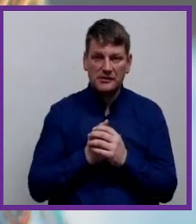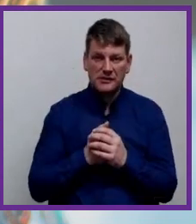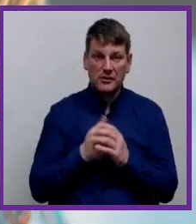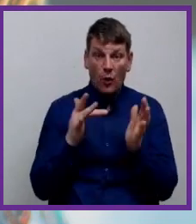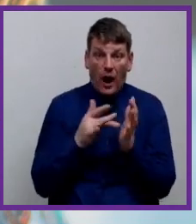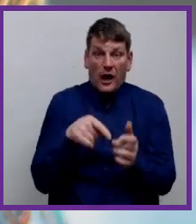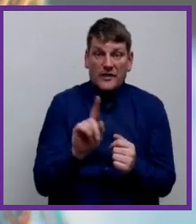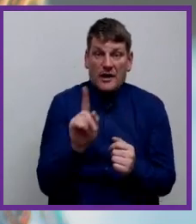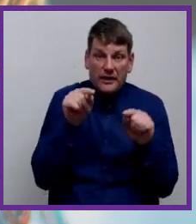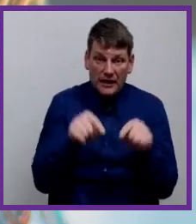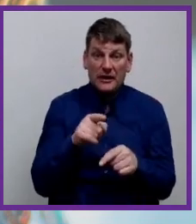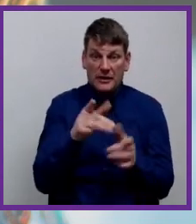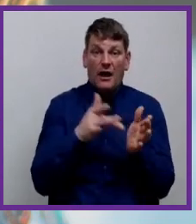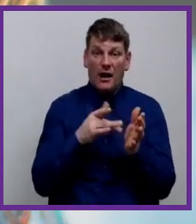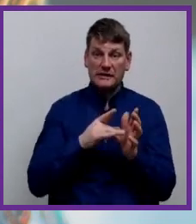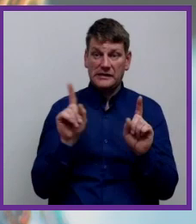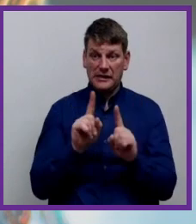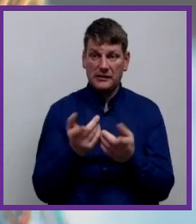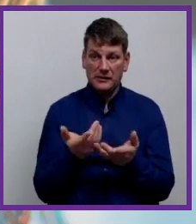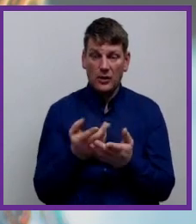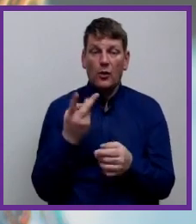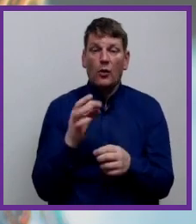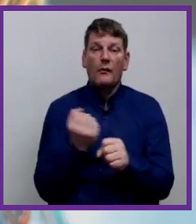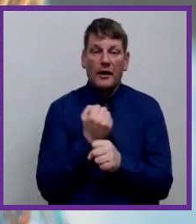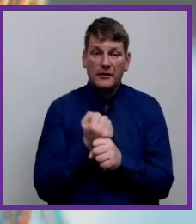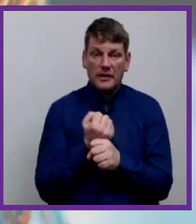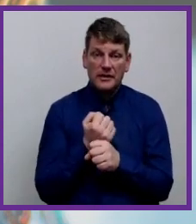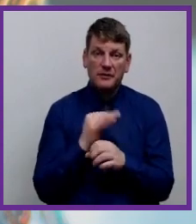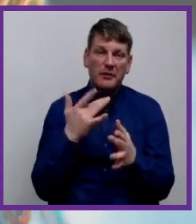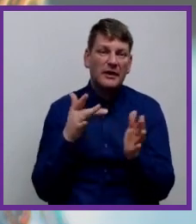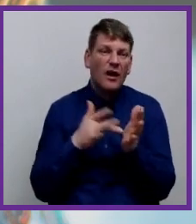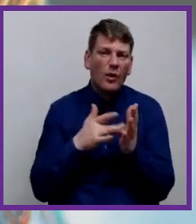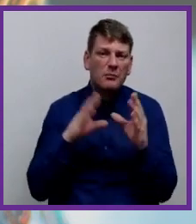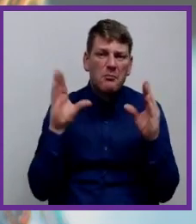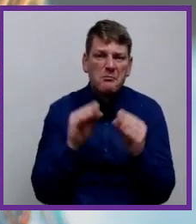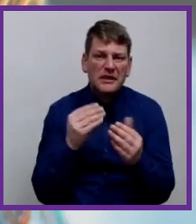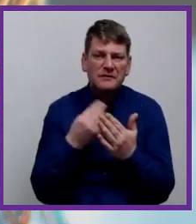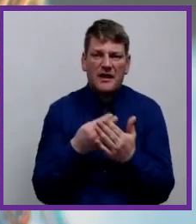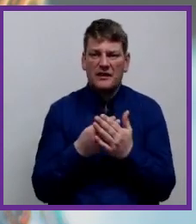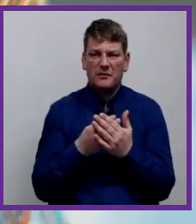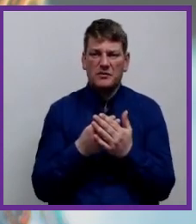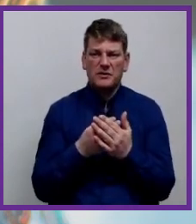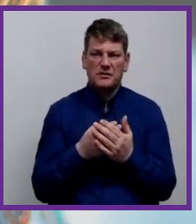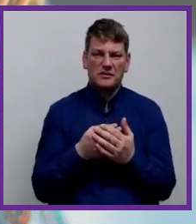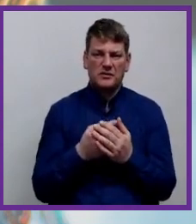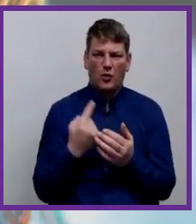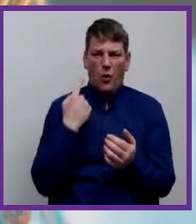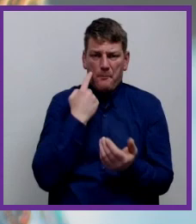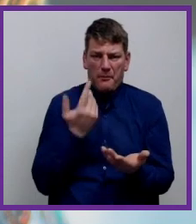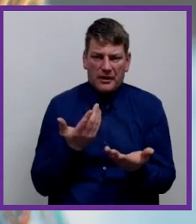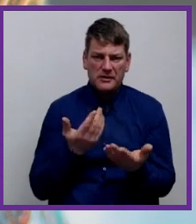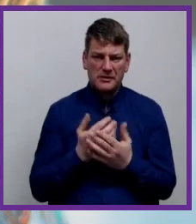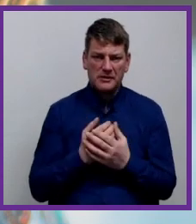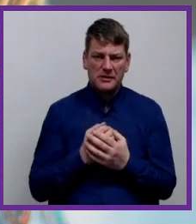ir tām ķīnietēm acis, nu, tādas ir, nu, ko tu padarīsi. Bet, lūk, kaut kādas mazvērtības komplekses vai kaut kādas pilnīgi, nu, kaut kādas jau